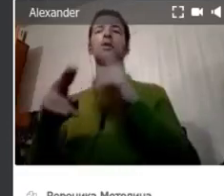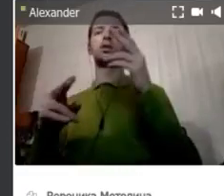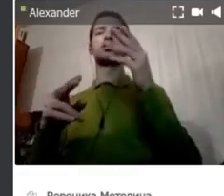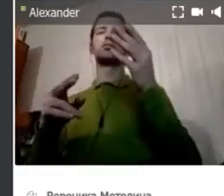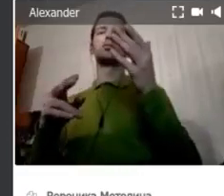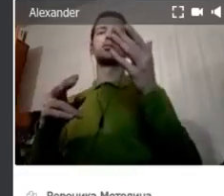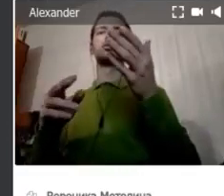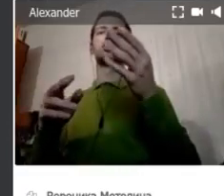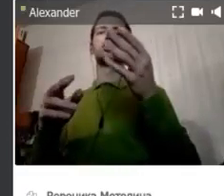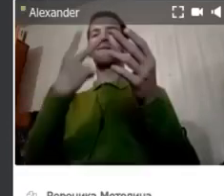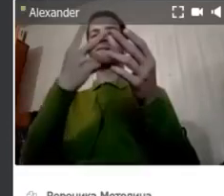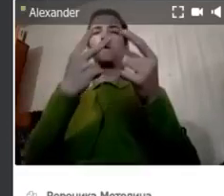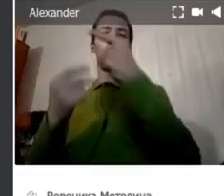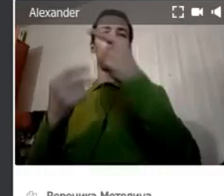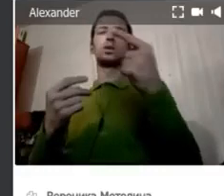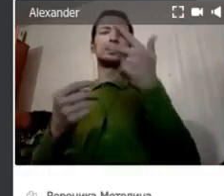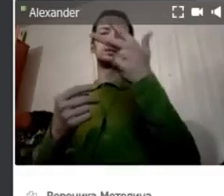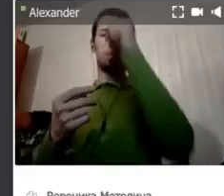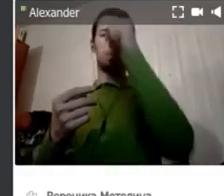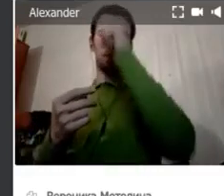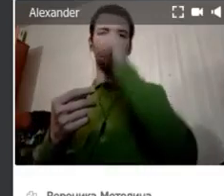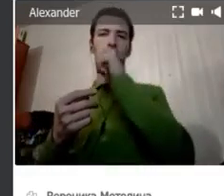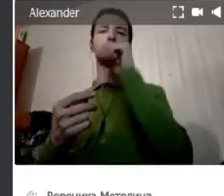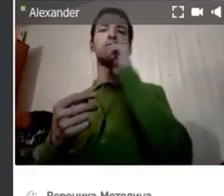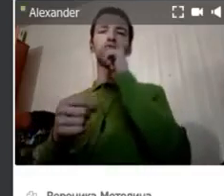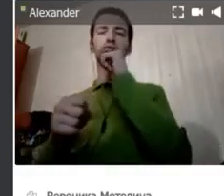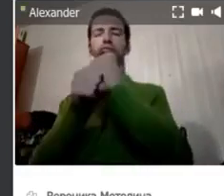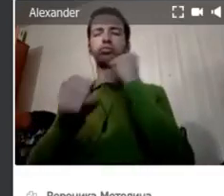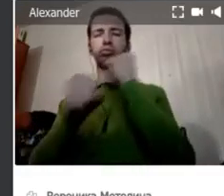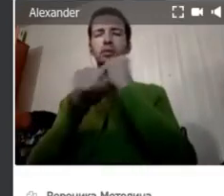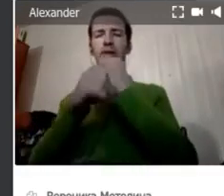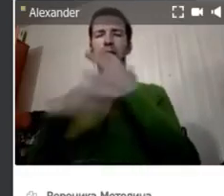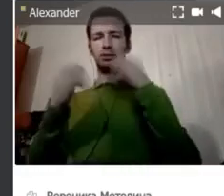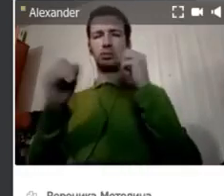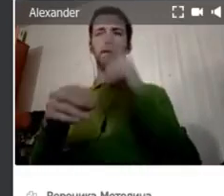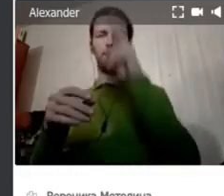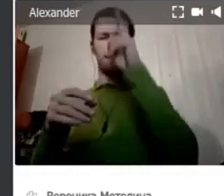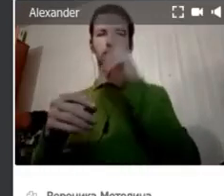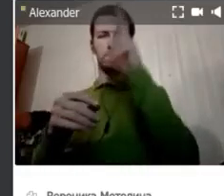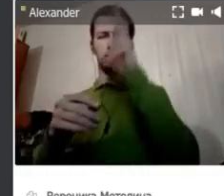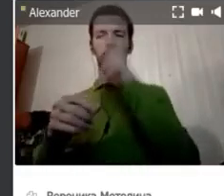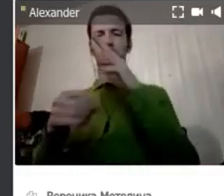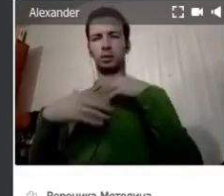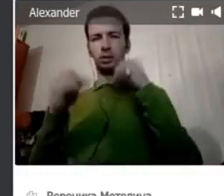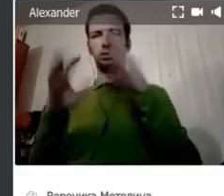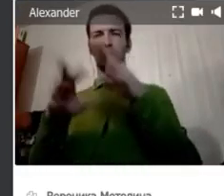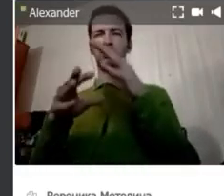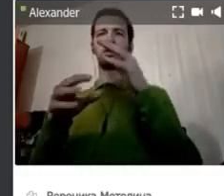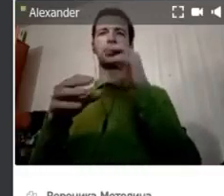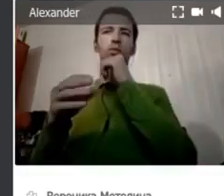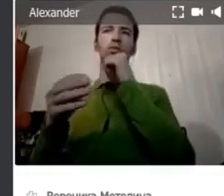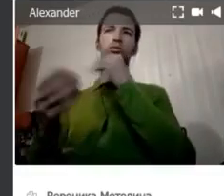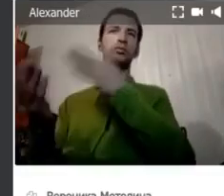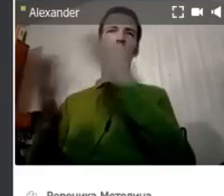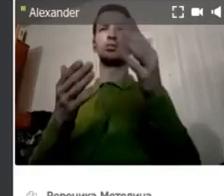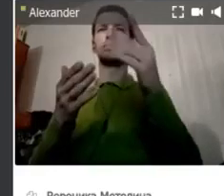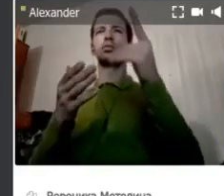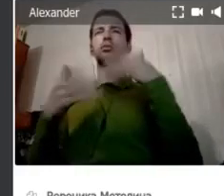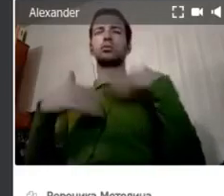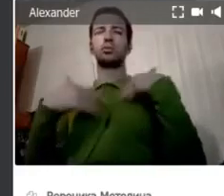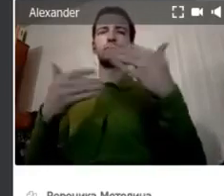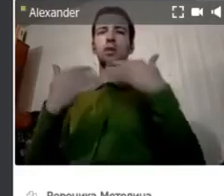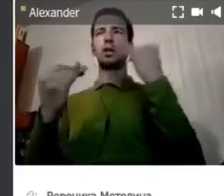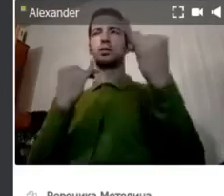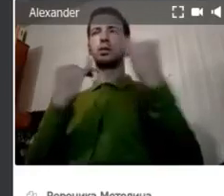определенные дубликацию, определенные действия, да, и который бы не смог бы сдвинуться с места. Поэтому, ребят,